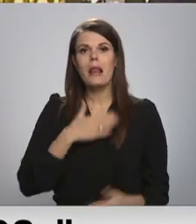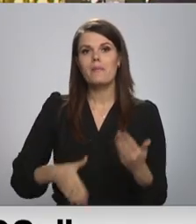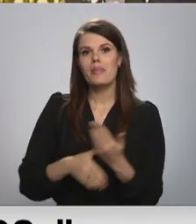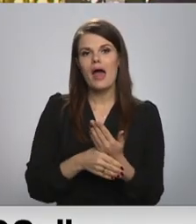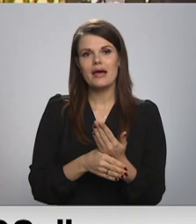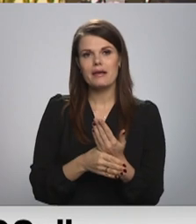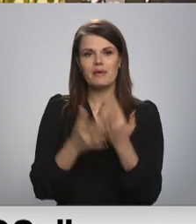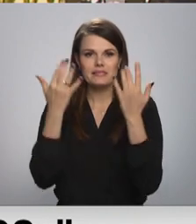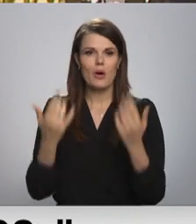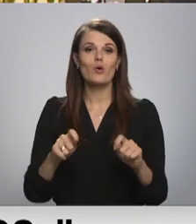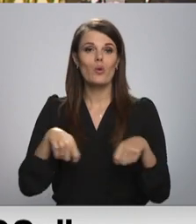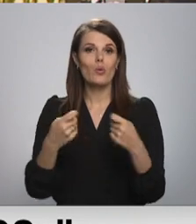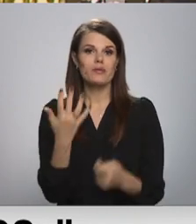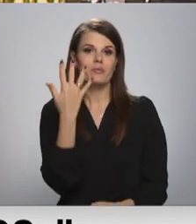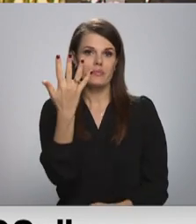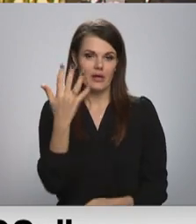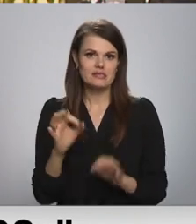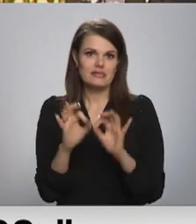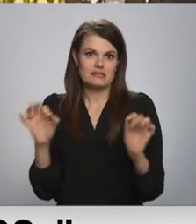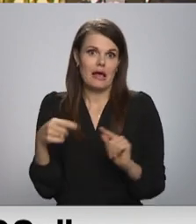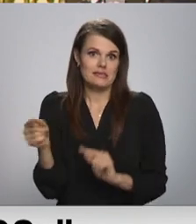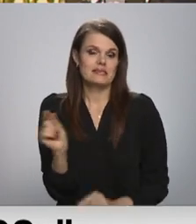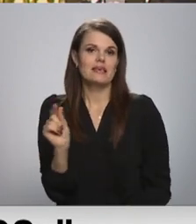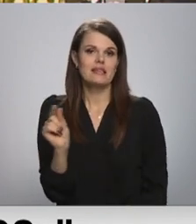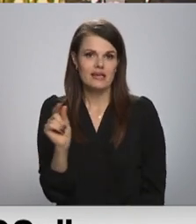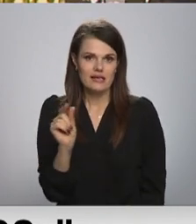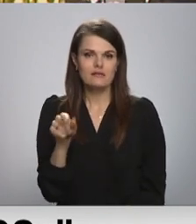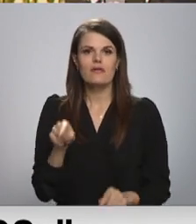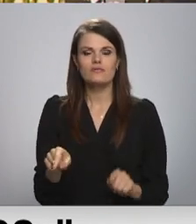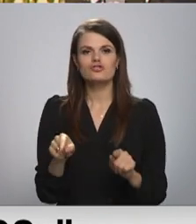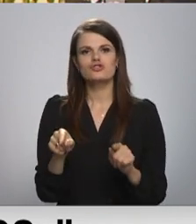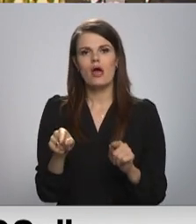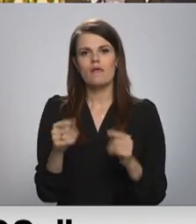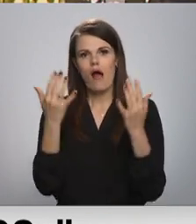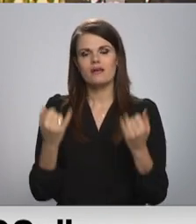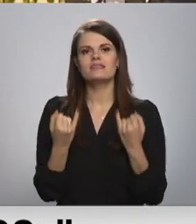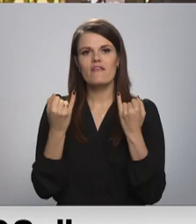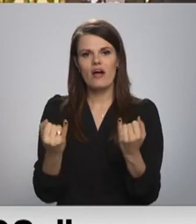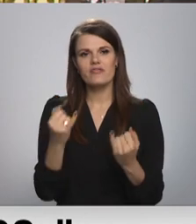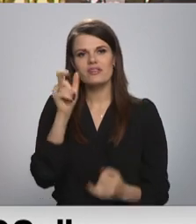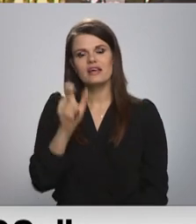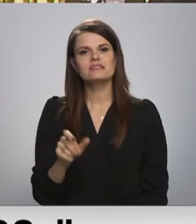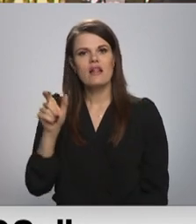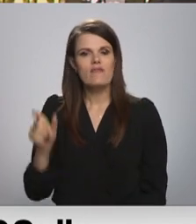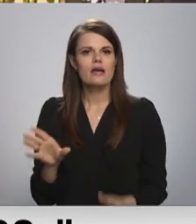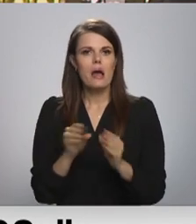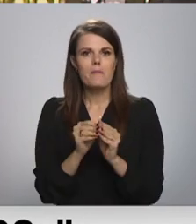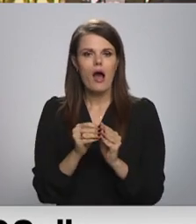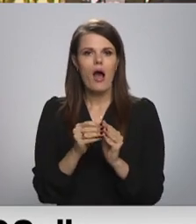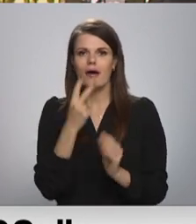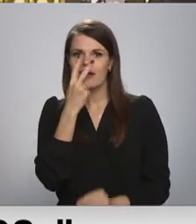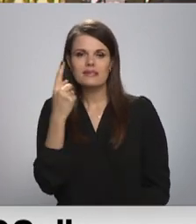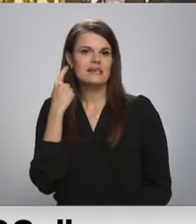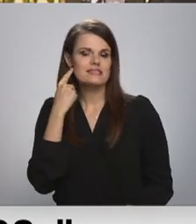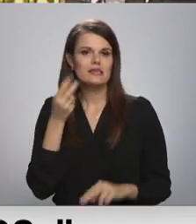pēc 22 dienām. Akcija šogad veltīta vides pieejamībai cilvēkiem ar redzes, dzirdes vai kustību traucējumiem. Saziedotie līdzekļi